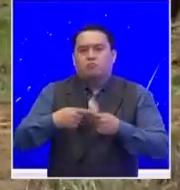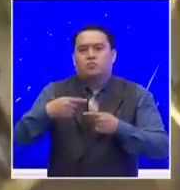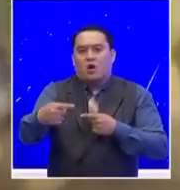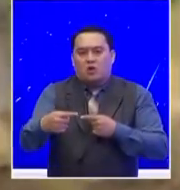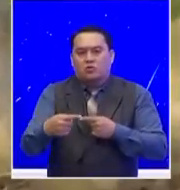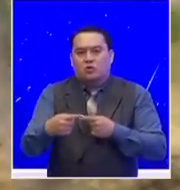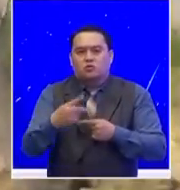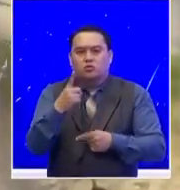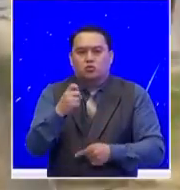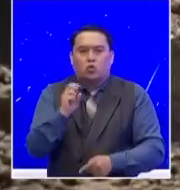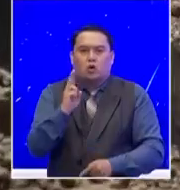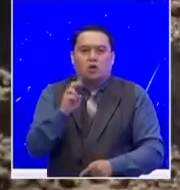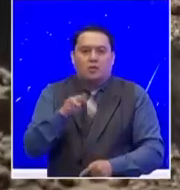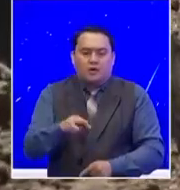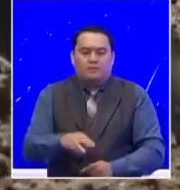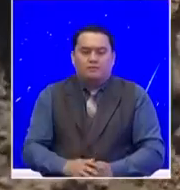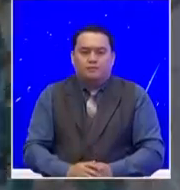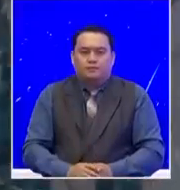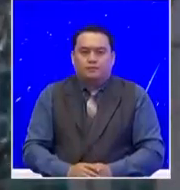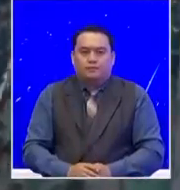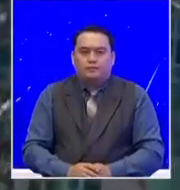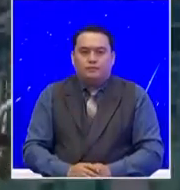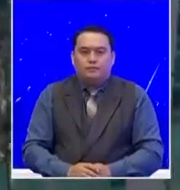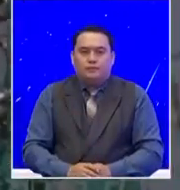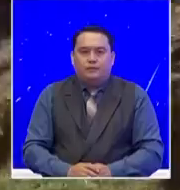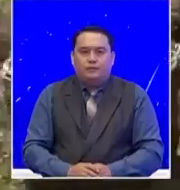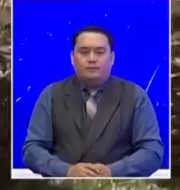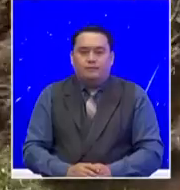протяженность которых составляет 100 километров.